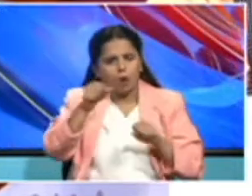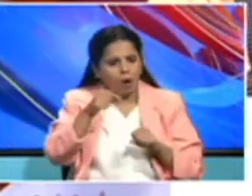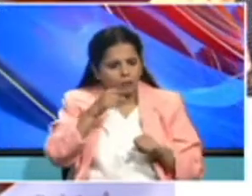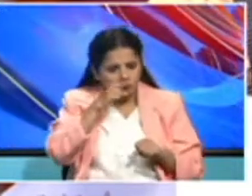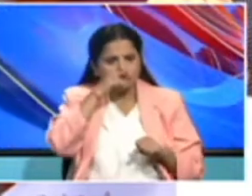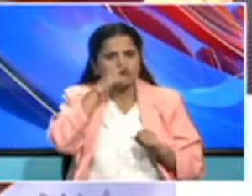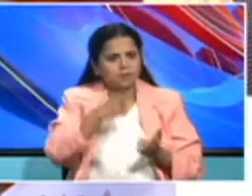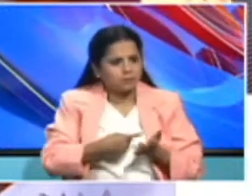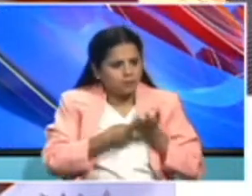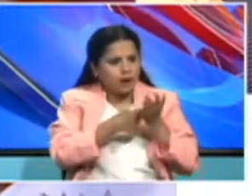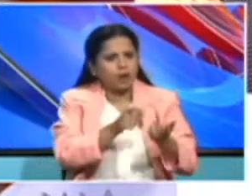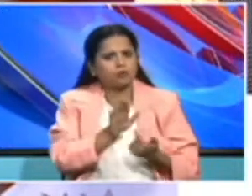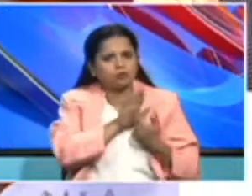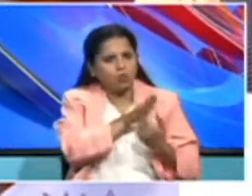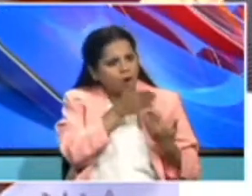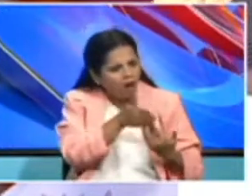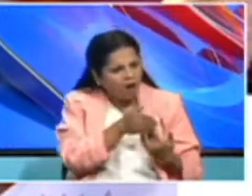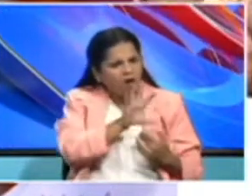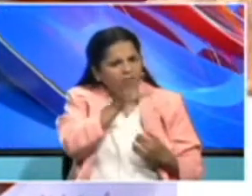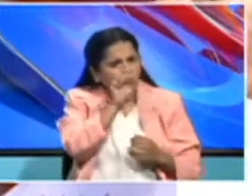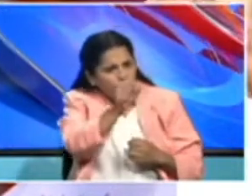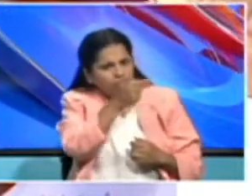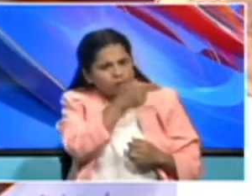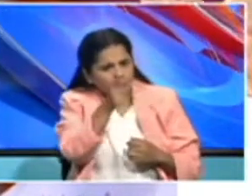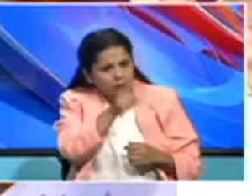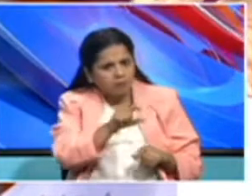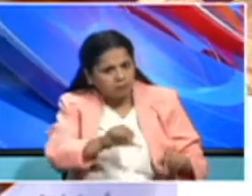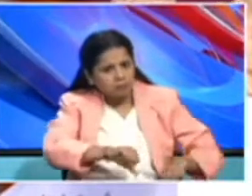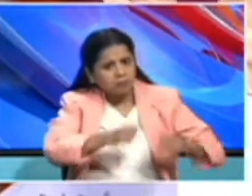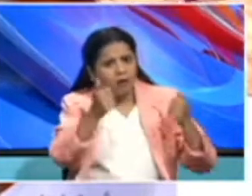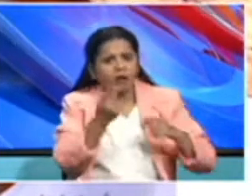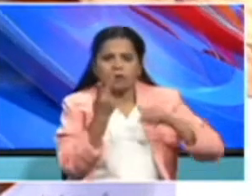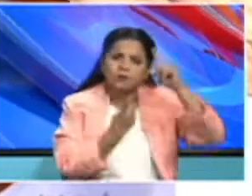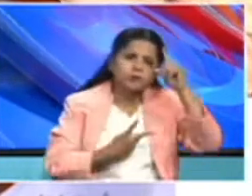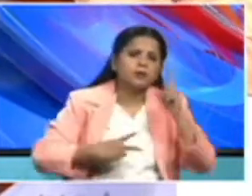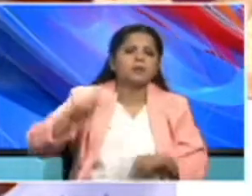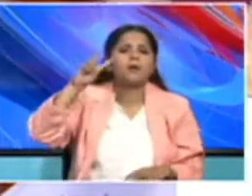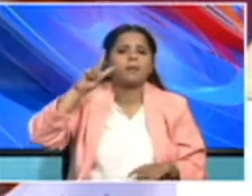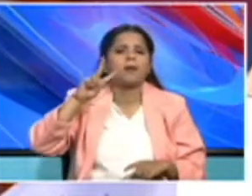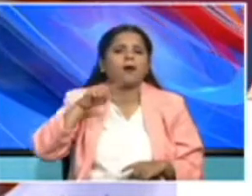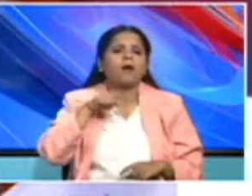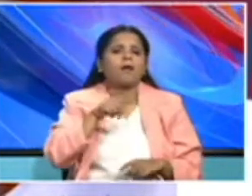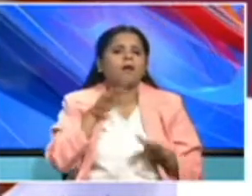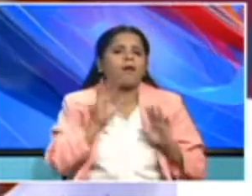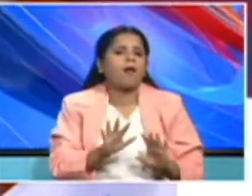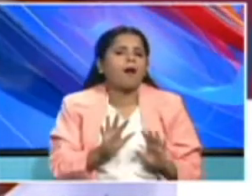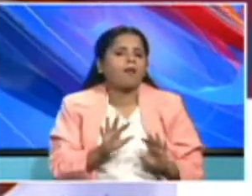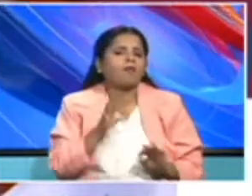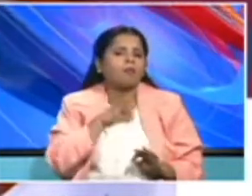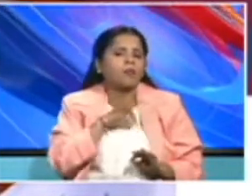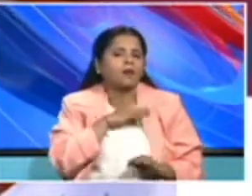देश की छवि को कई गुना ज्यादा बेहतर बना देती है।